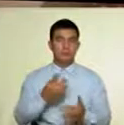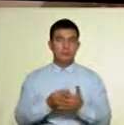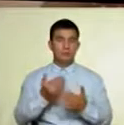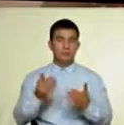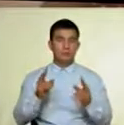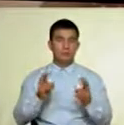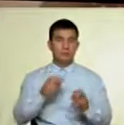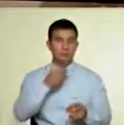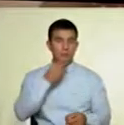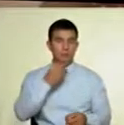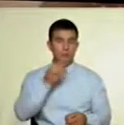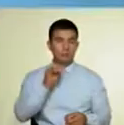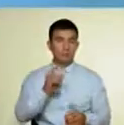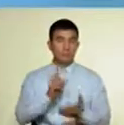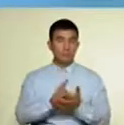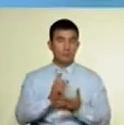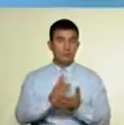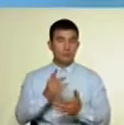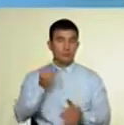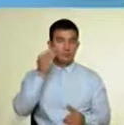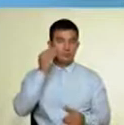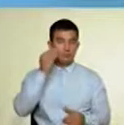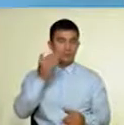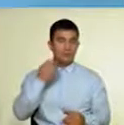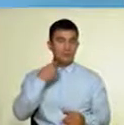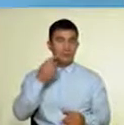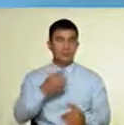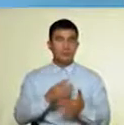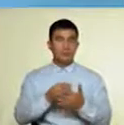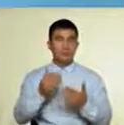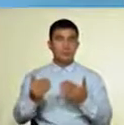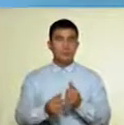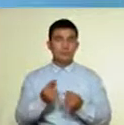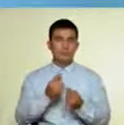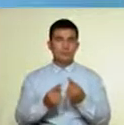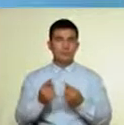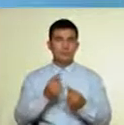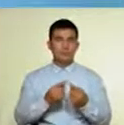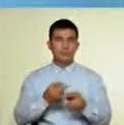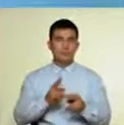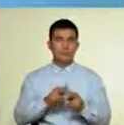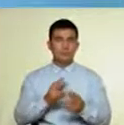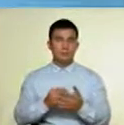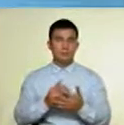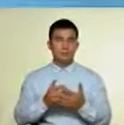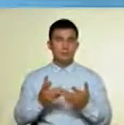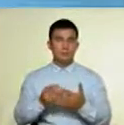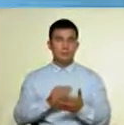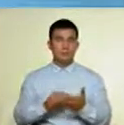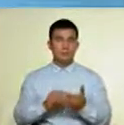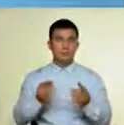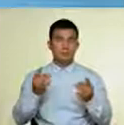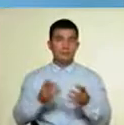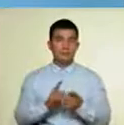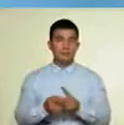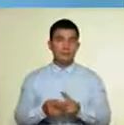diqqatingizni qarating. Shartida ifodani uning har bir qo'shiluvchisini standart shaklga keltirib